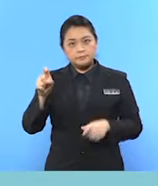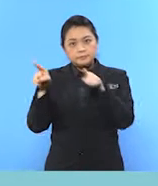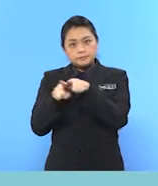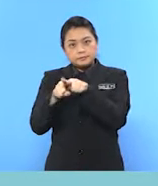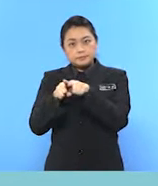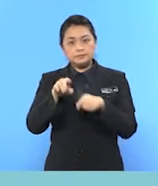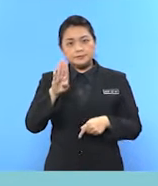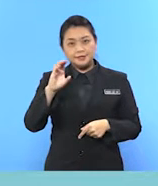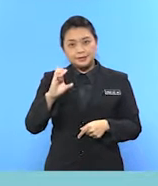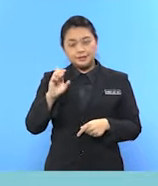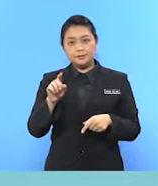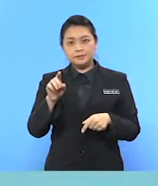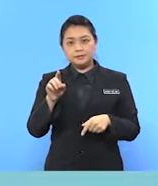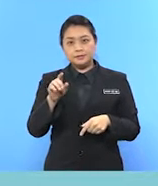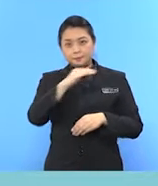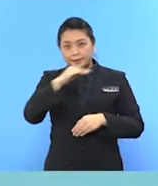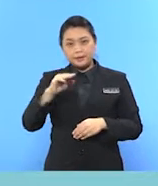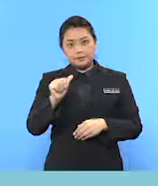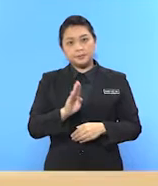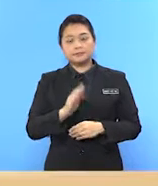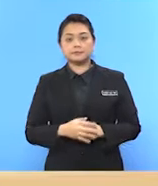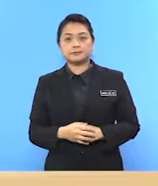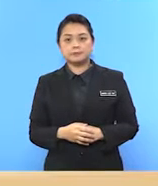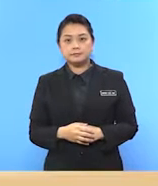sama dengan BC per AB.